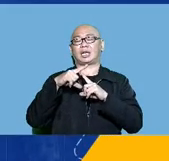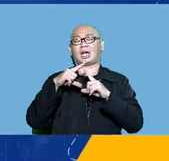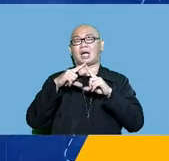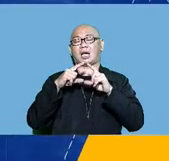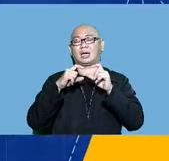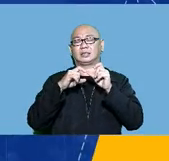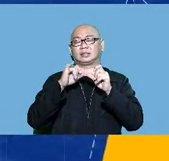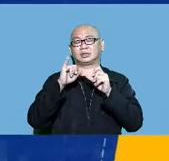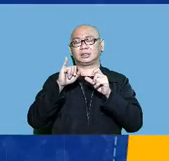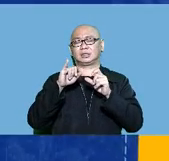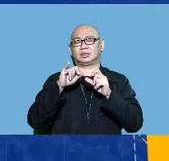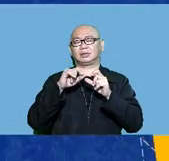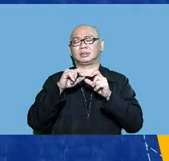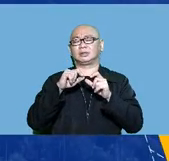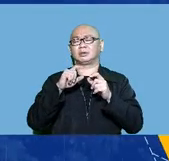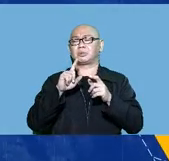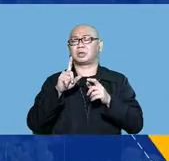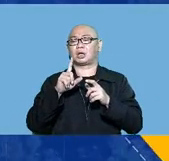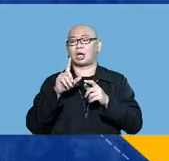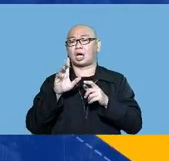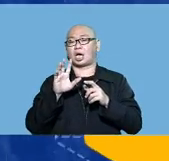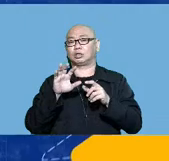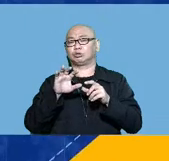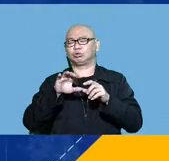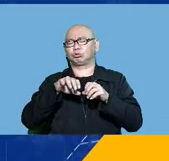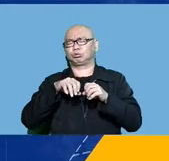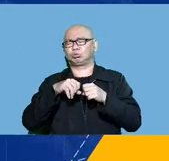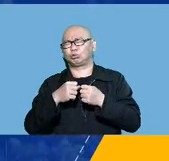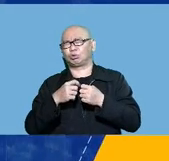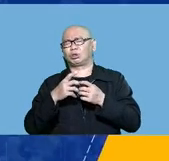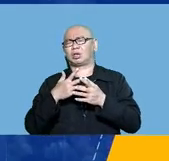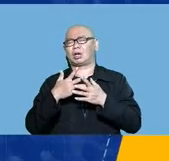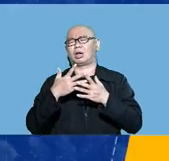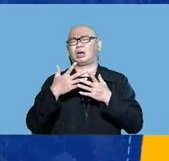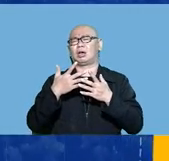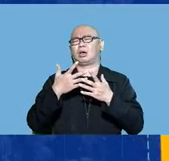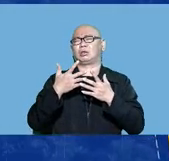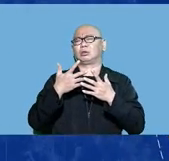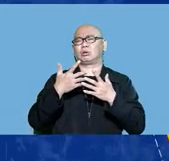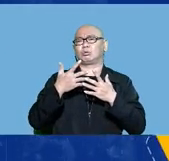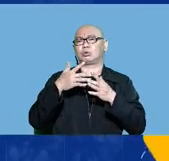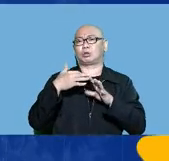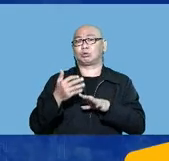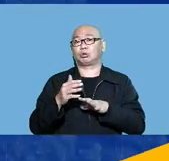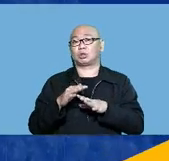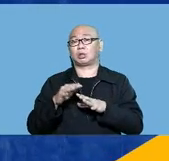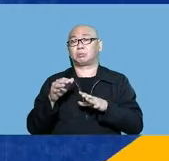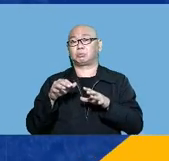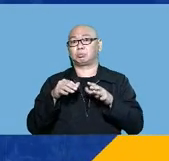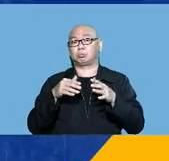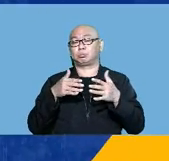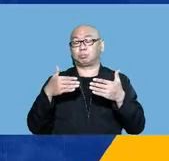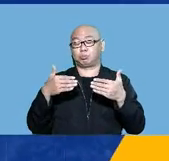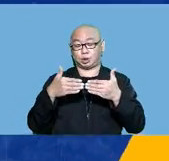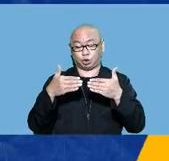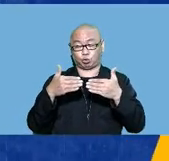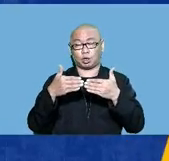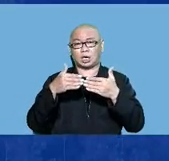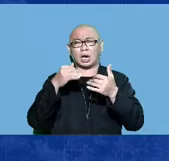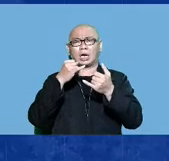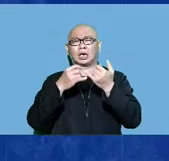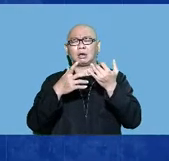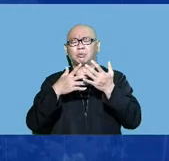hancurnya atau kolapsnya pelimpah bendungan yang akhirnya merembet kepada